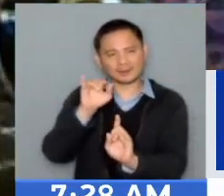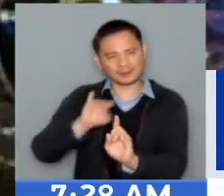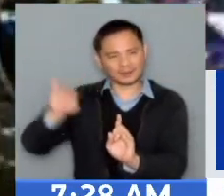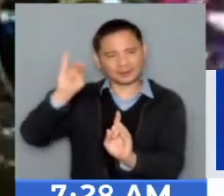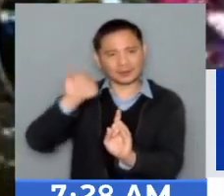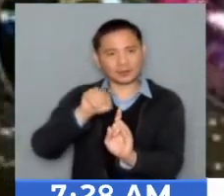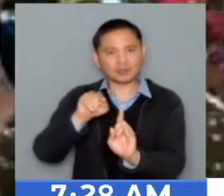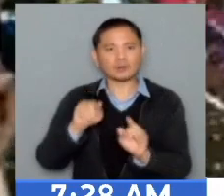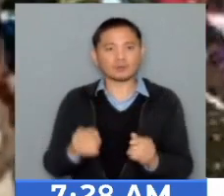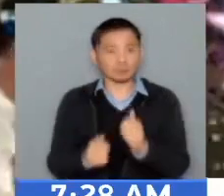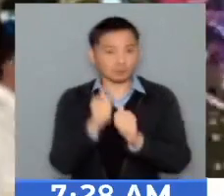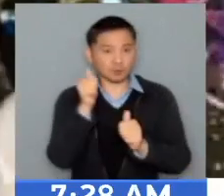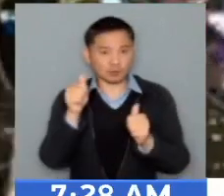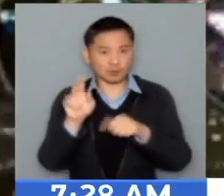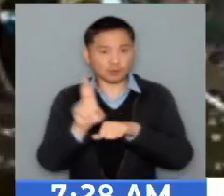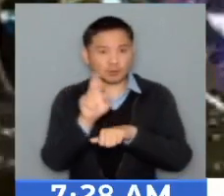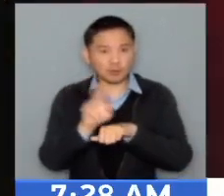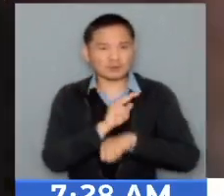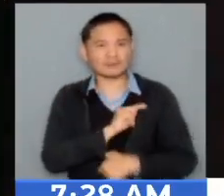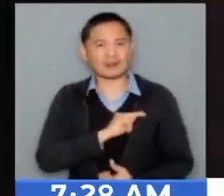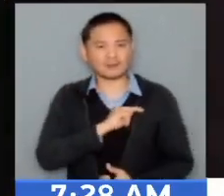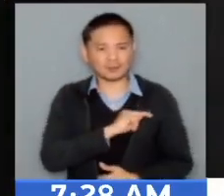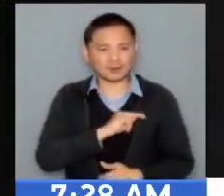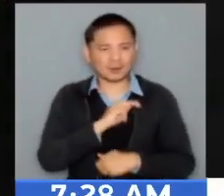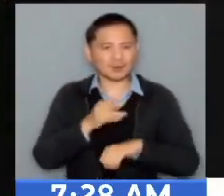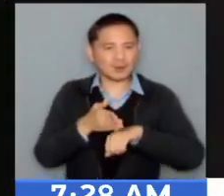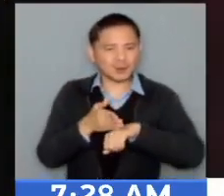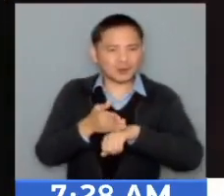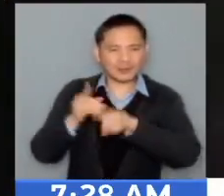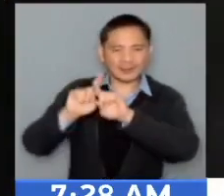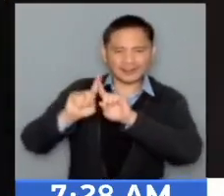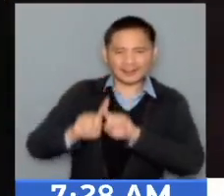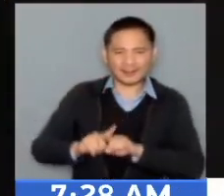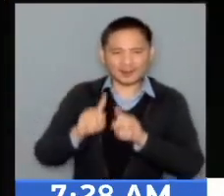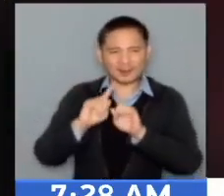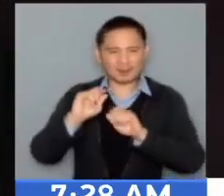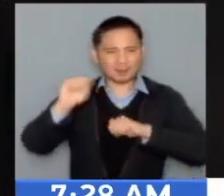materials. Mayroon ding fireworks display.